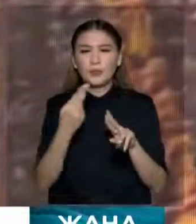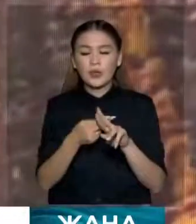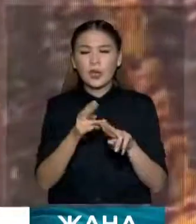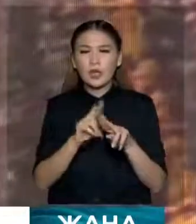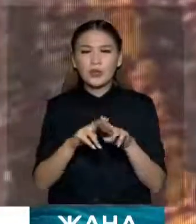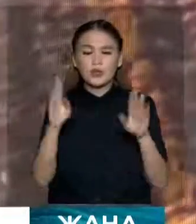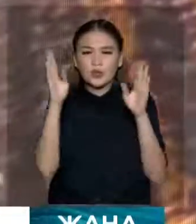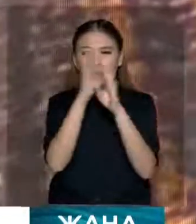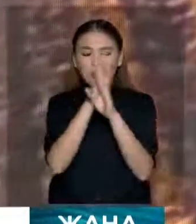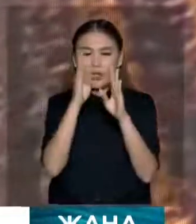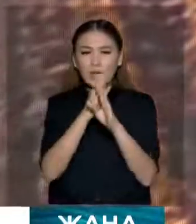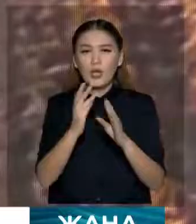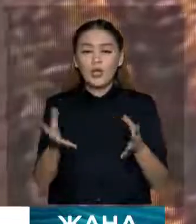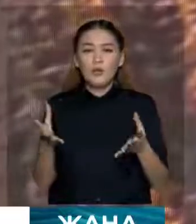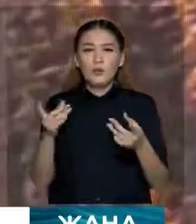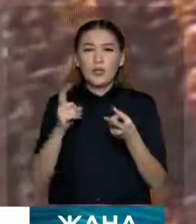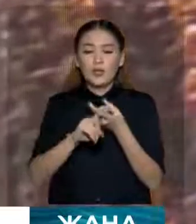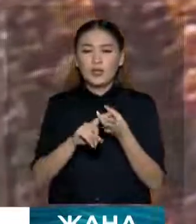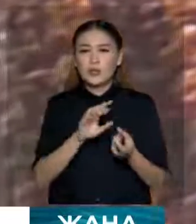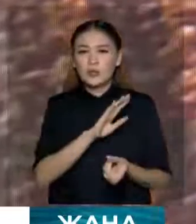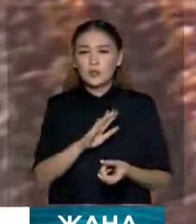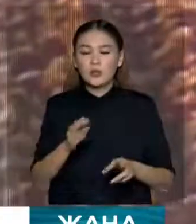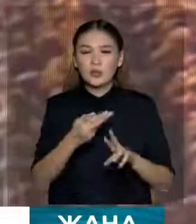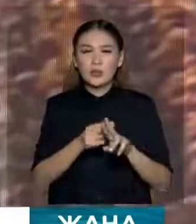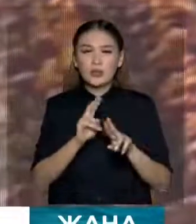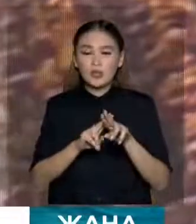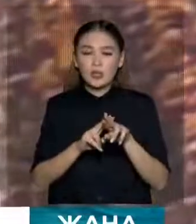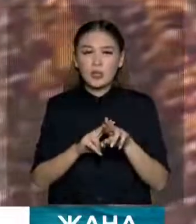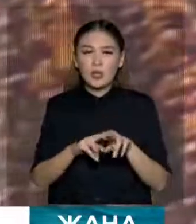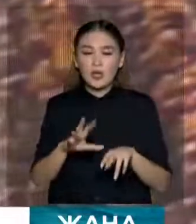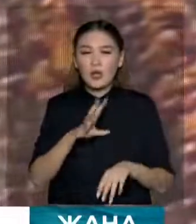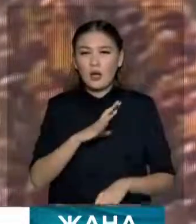жаңағы табиғи ресурстарға байланысты емес, қаржылық